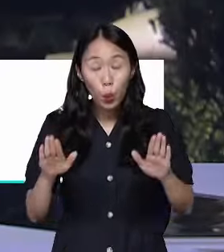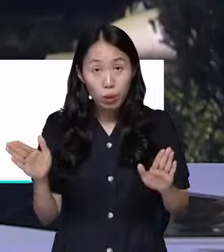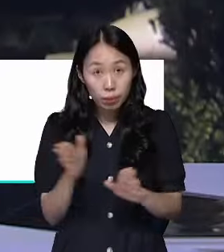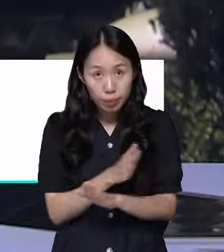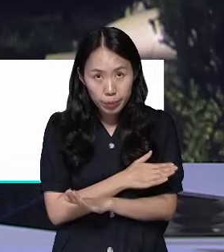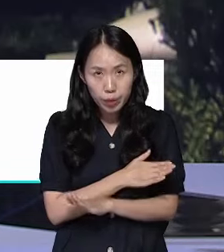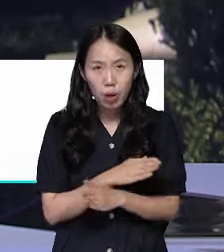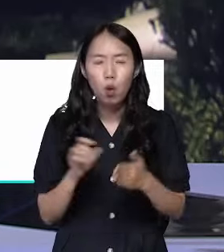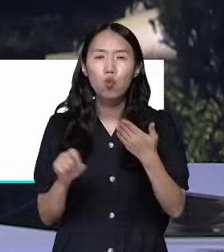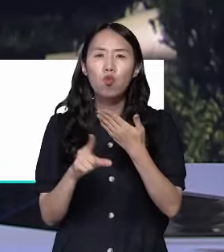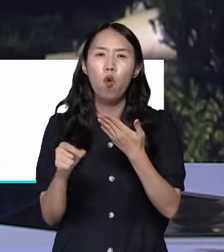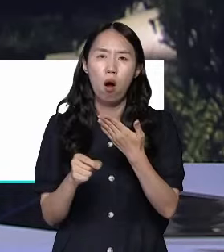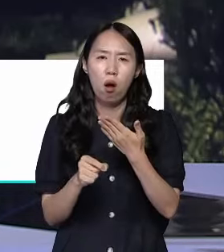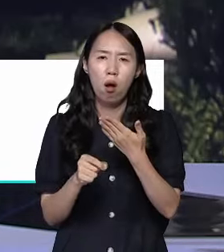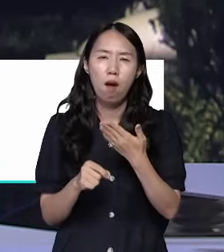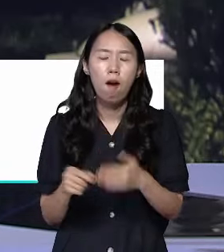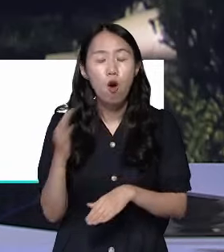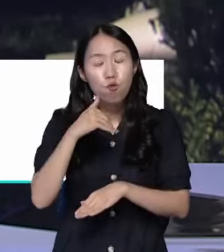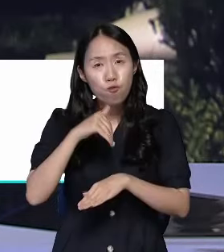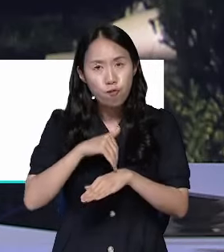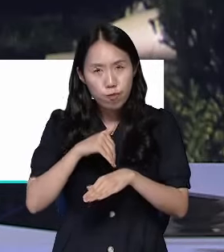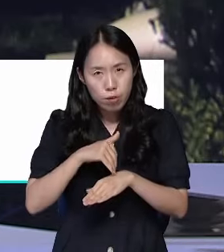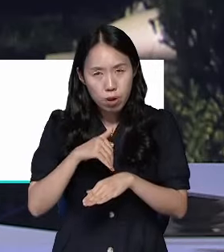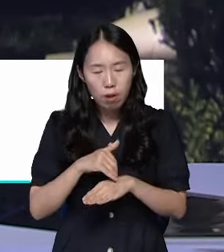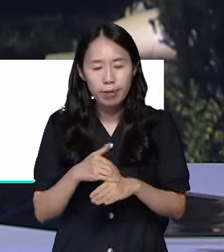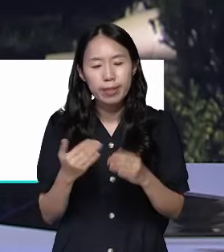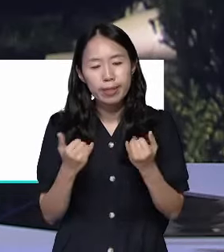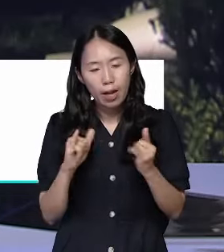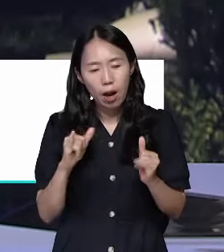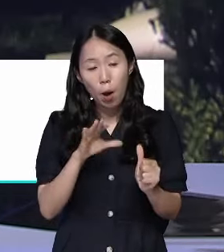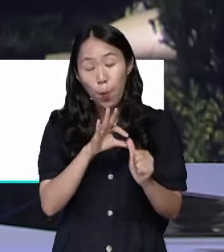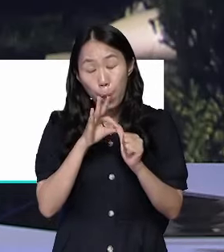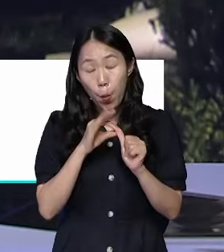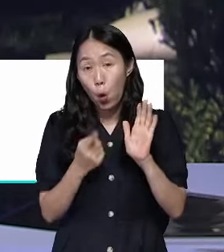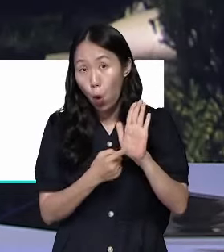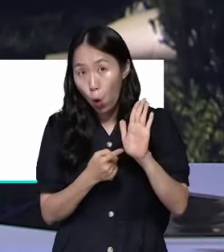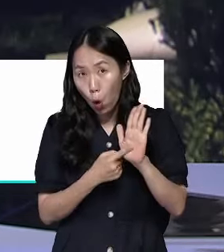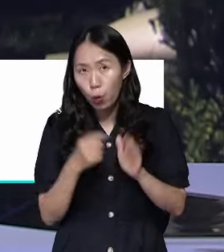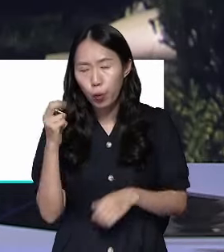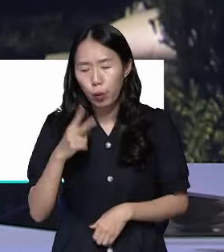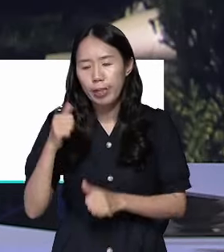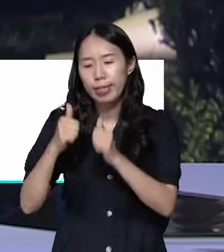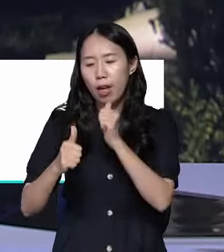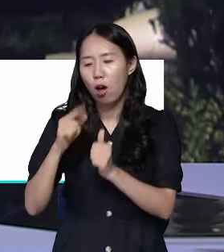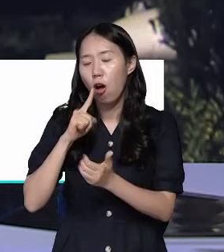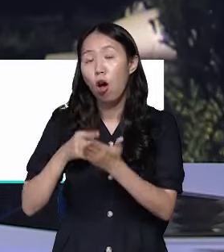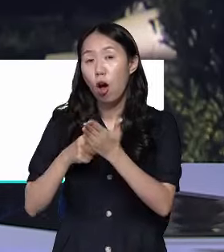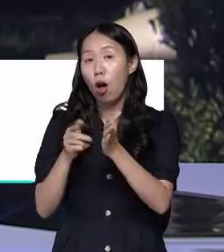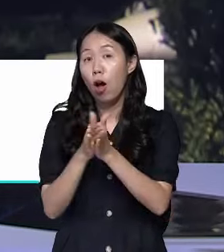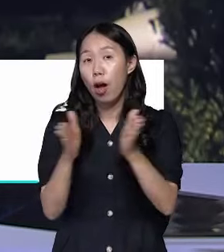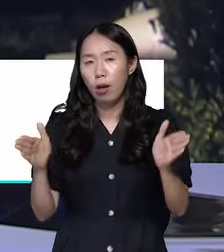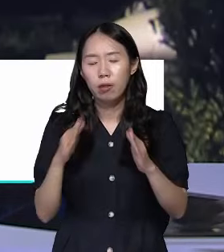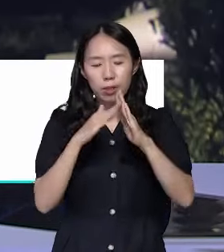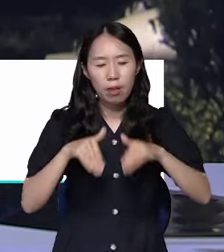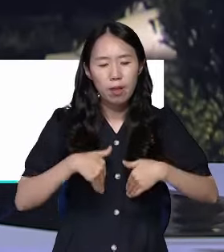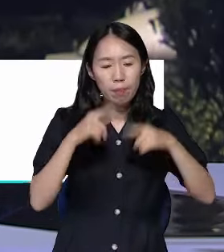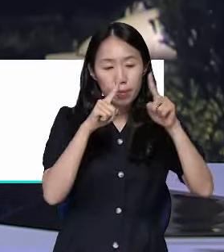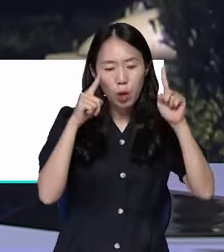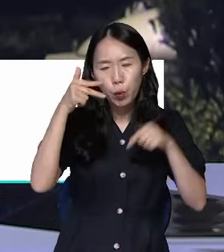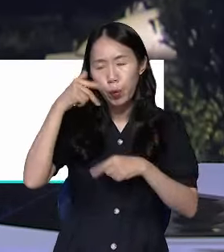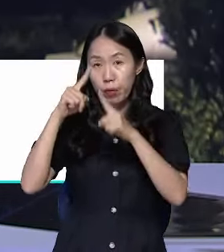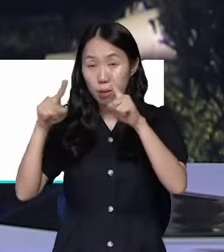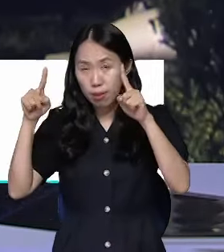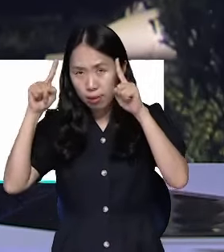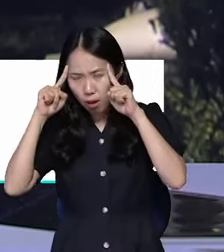오늘부터 하반기 전공의 모집과 의사 국가시험 접수가 시작됐습니다. 전남대병원과 조선대병원도 전공의